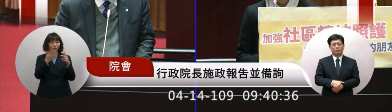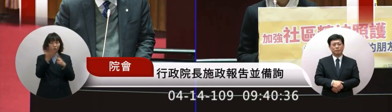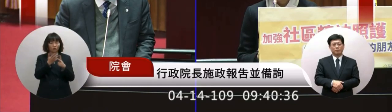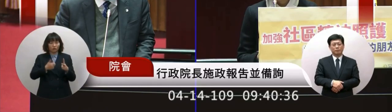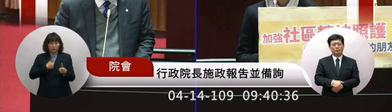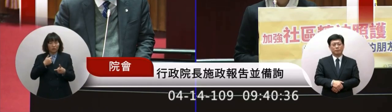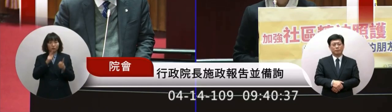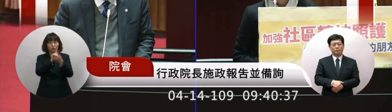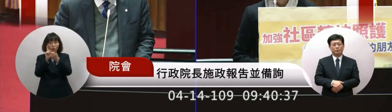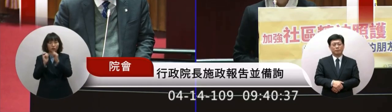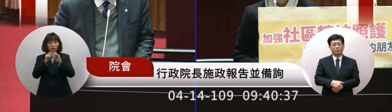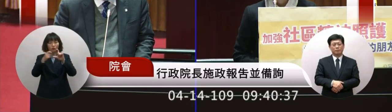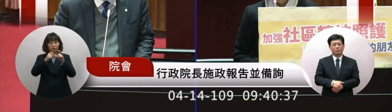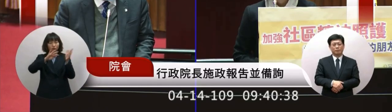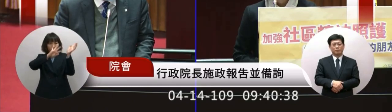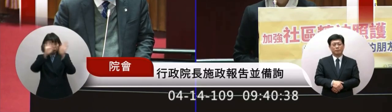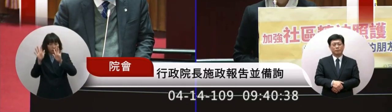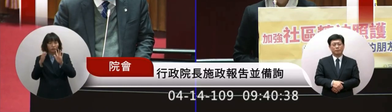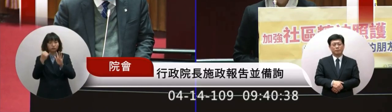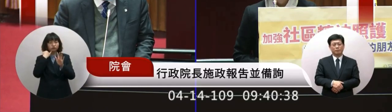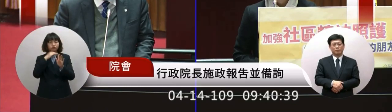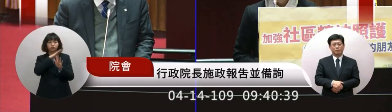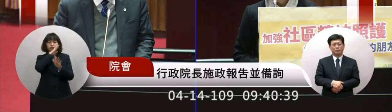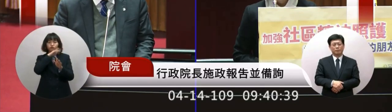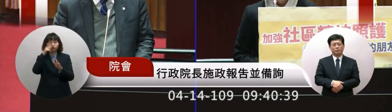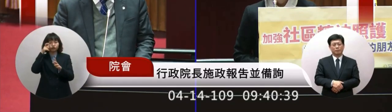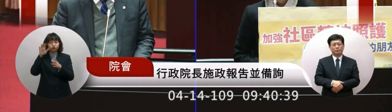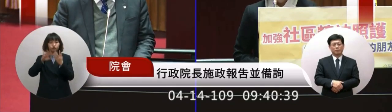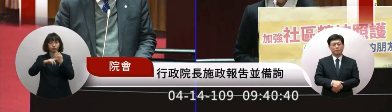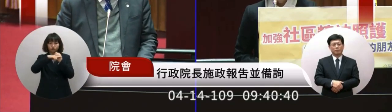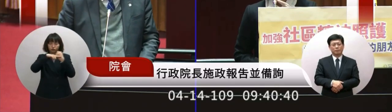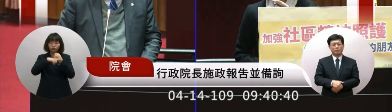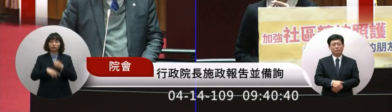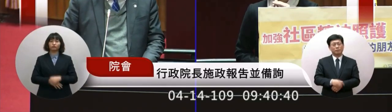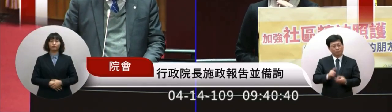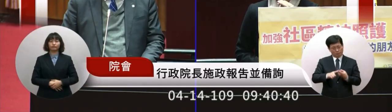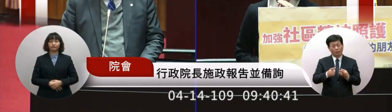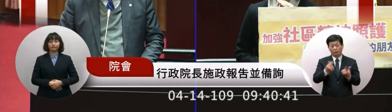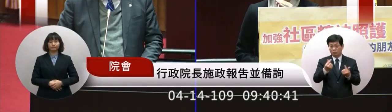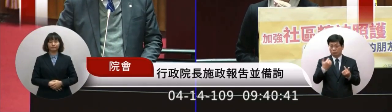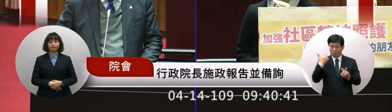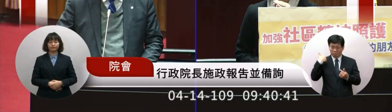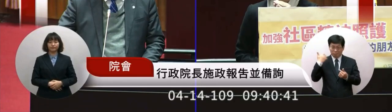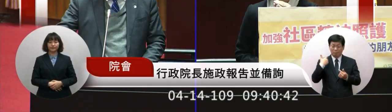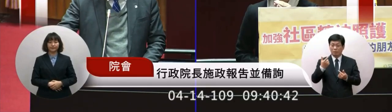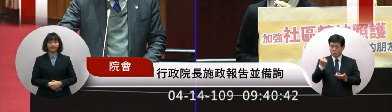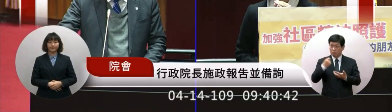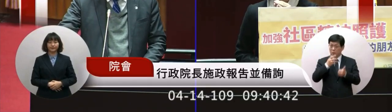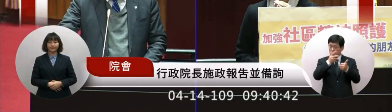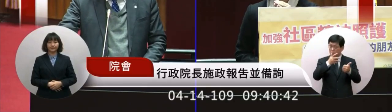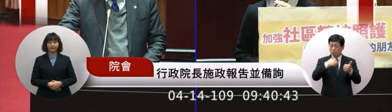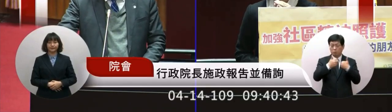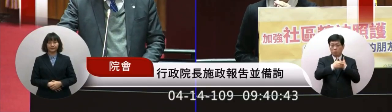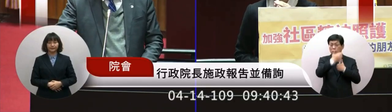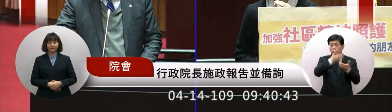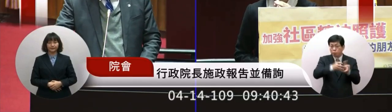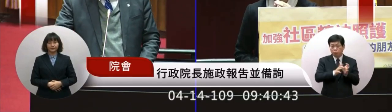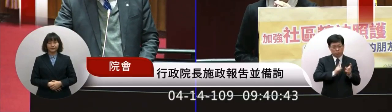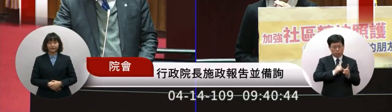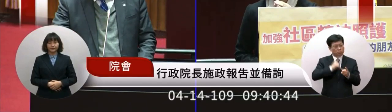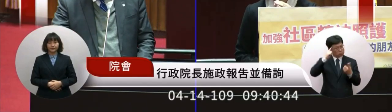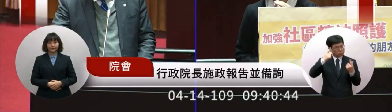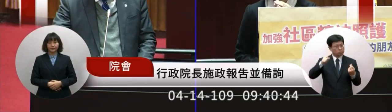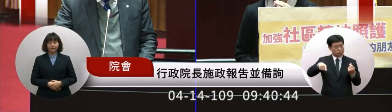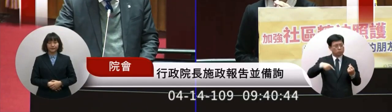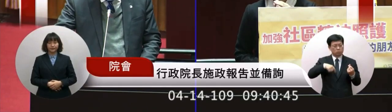际上的一个社区照护模式，我们来开始研拟。 对，因为在之前曾经请教卫福部也很认同